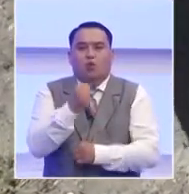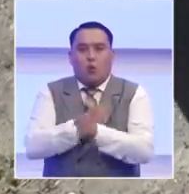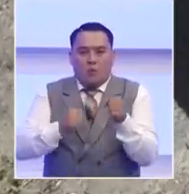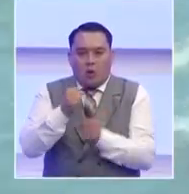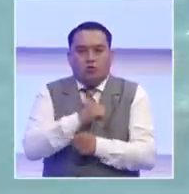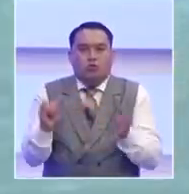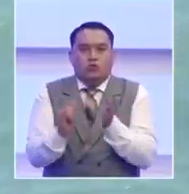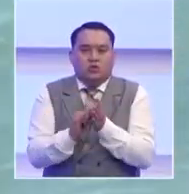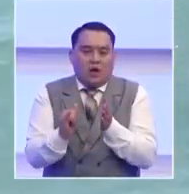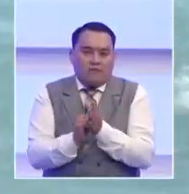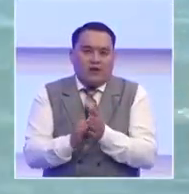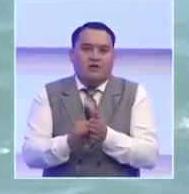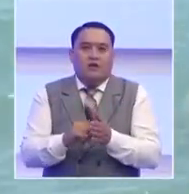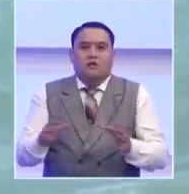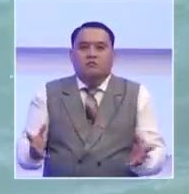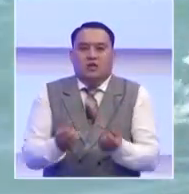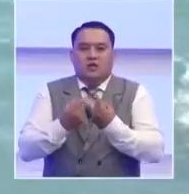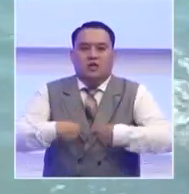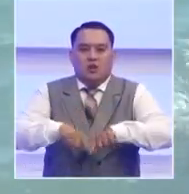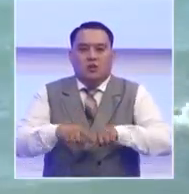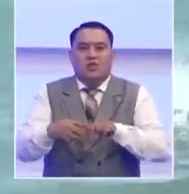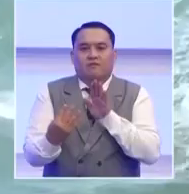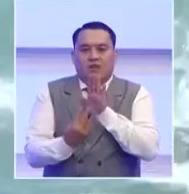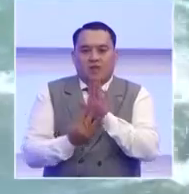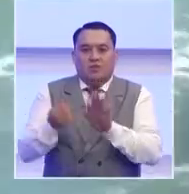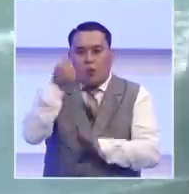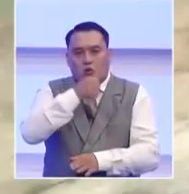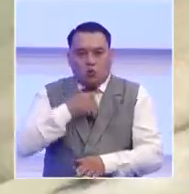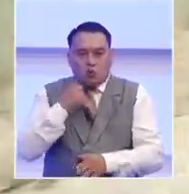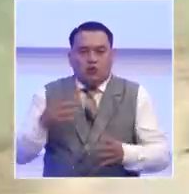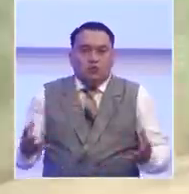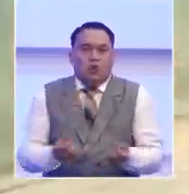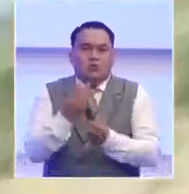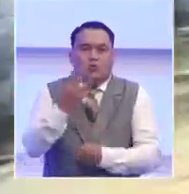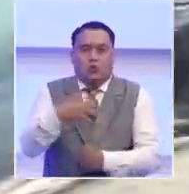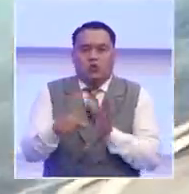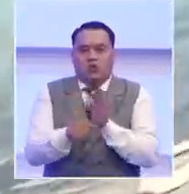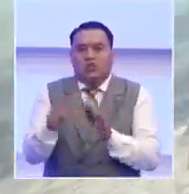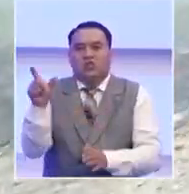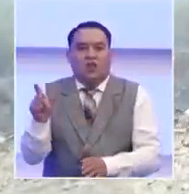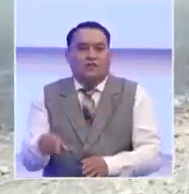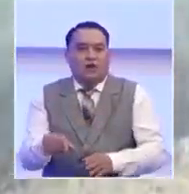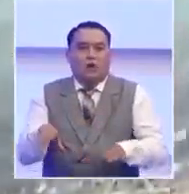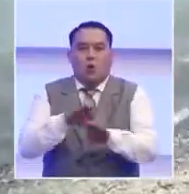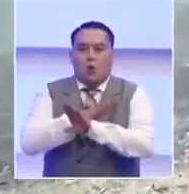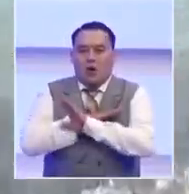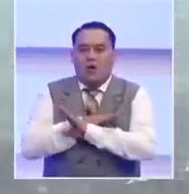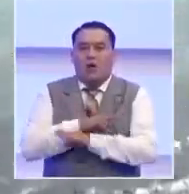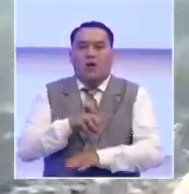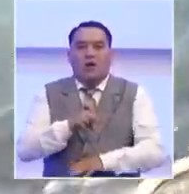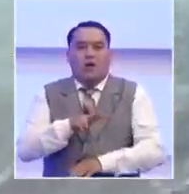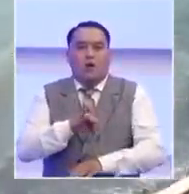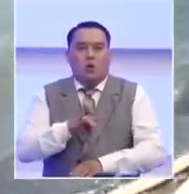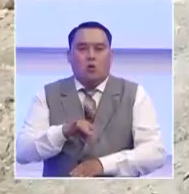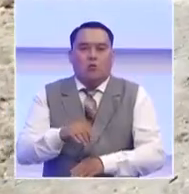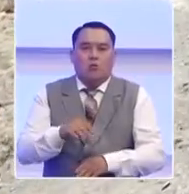установлены на катерах. Спасателями Алакульского региона в 2019 году спасено 46 человек. Летальных случаев с гибелью людей на Алаколе в